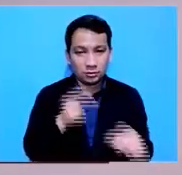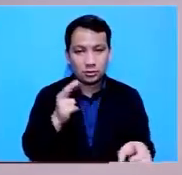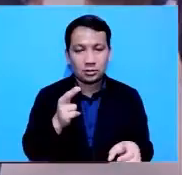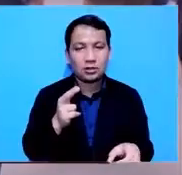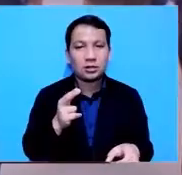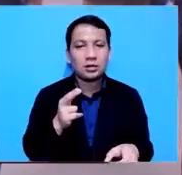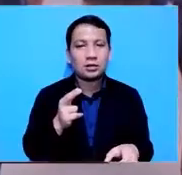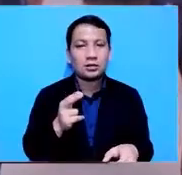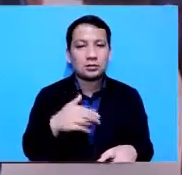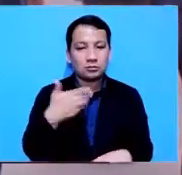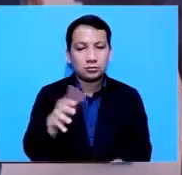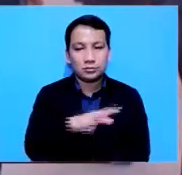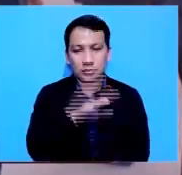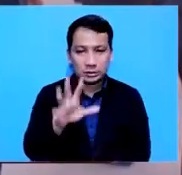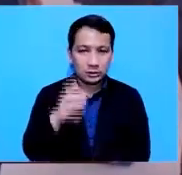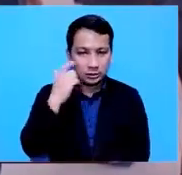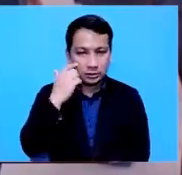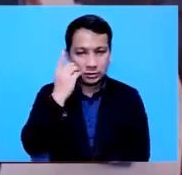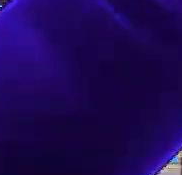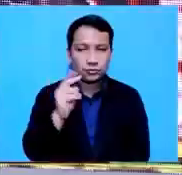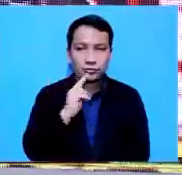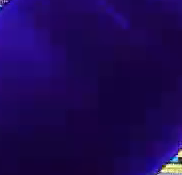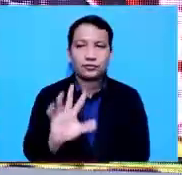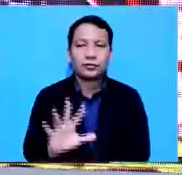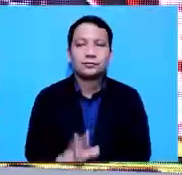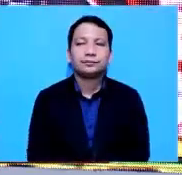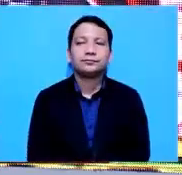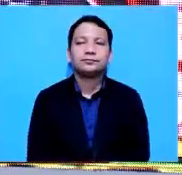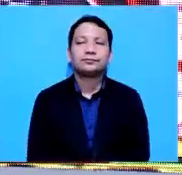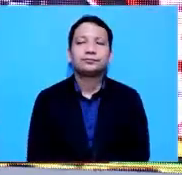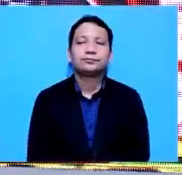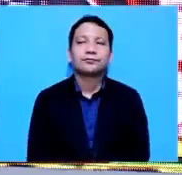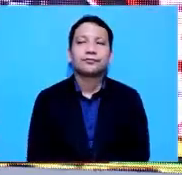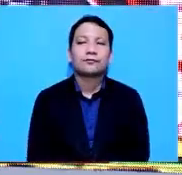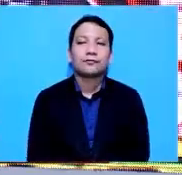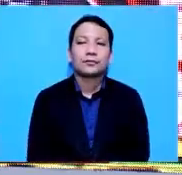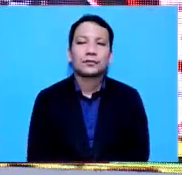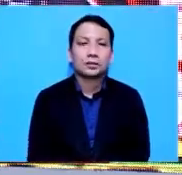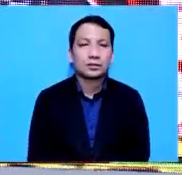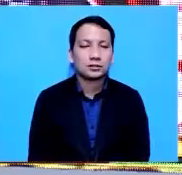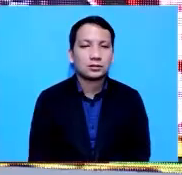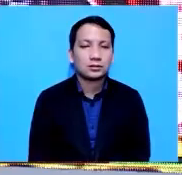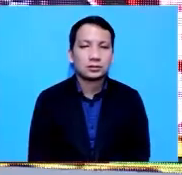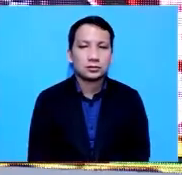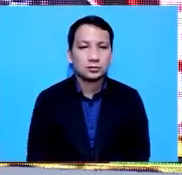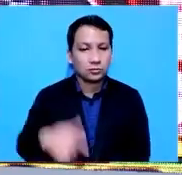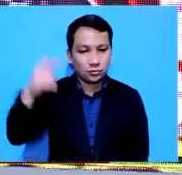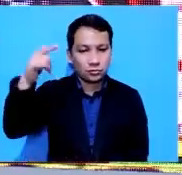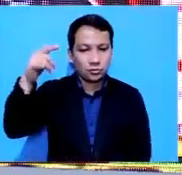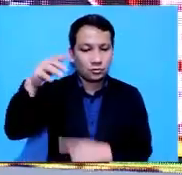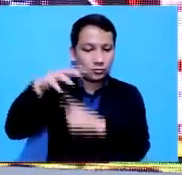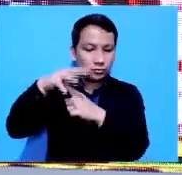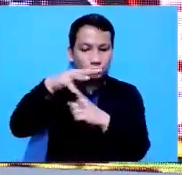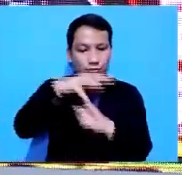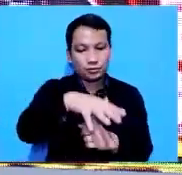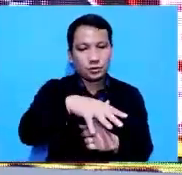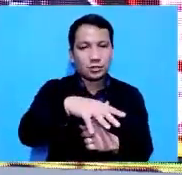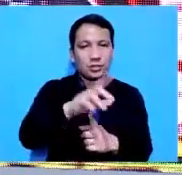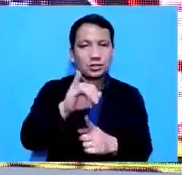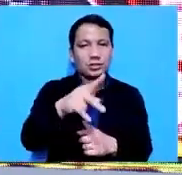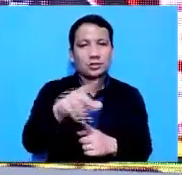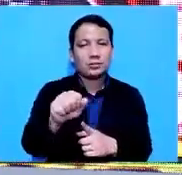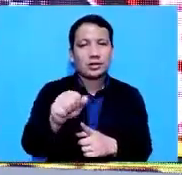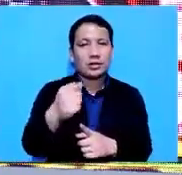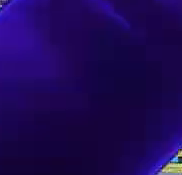frontline, Gary De Leon, News 5. Bumagsak ang isang trainer aircraft ng Philippine Air Force sa Lipa, Batangas kaninang